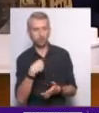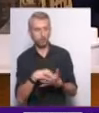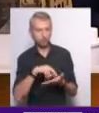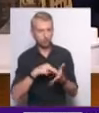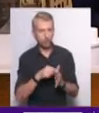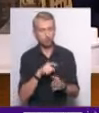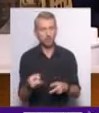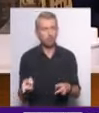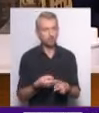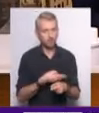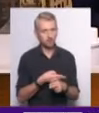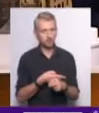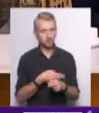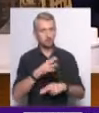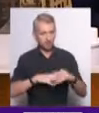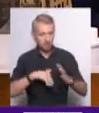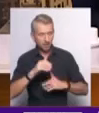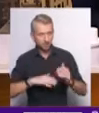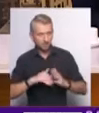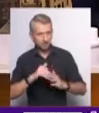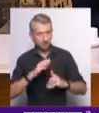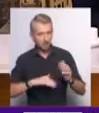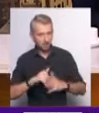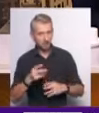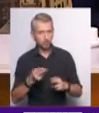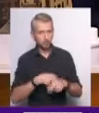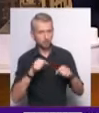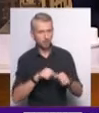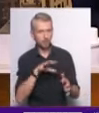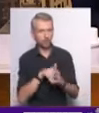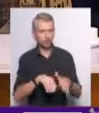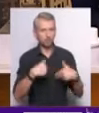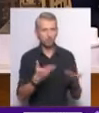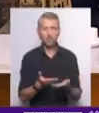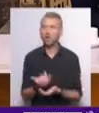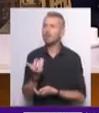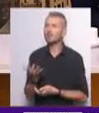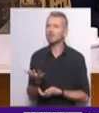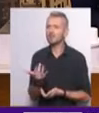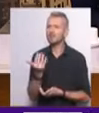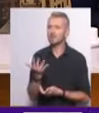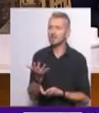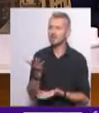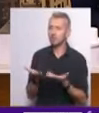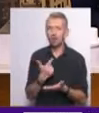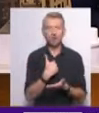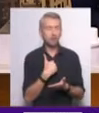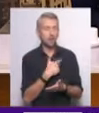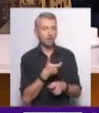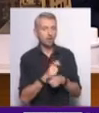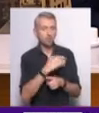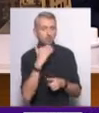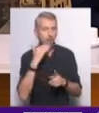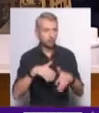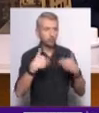вони позбавлені на практиці. Право вносити пропозиції. Ну, давайте говорити, скільки можливо. Я вносив доволі